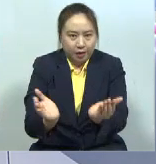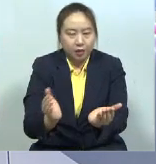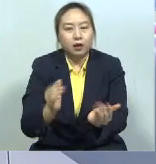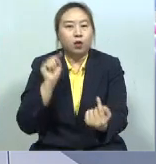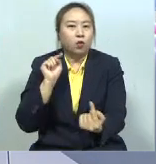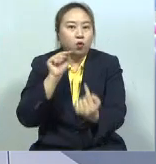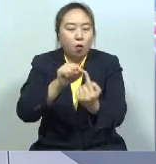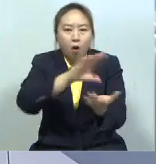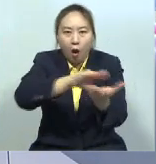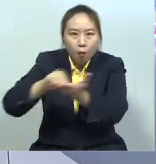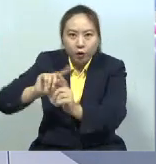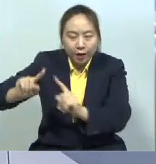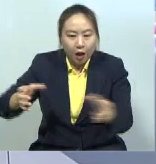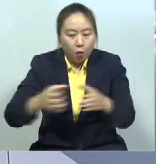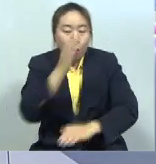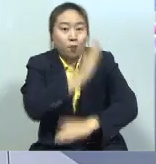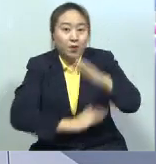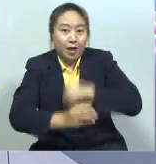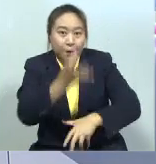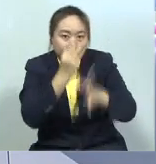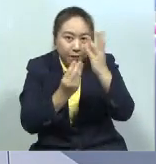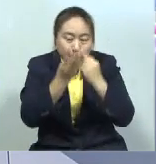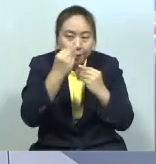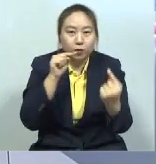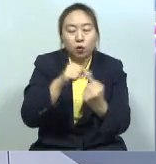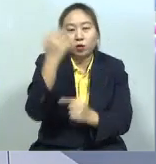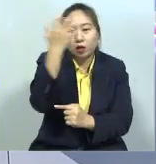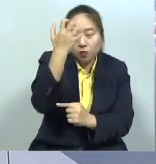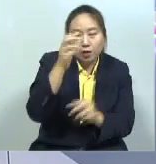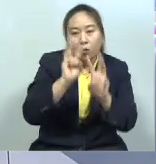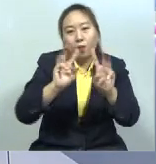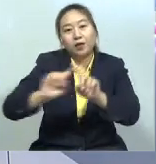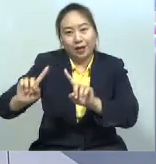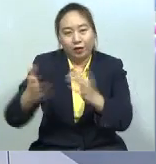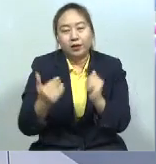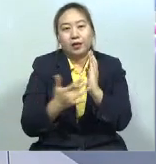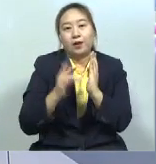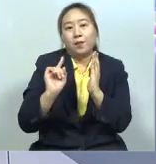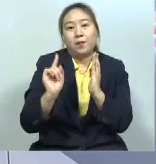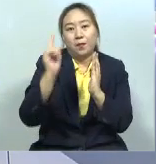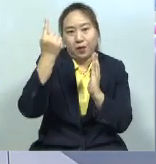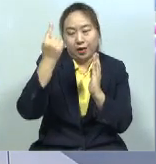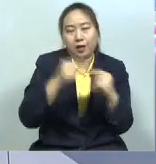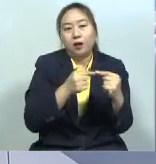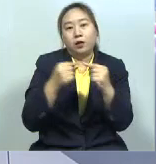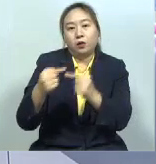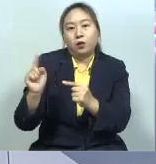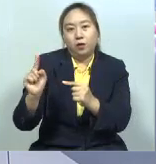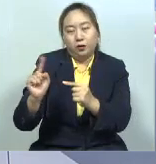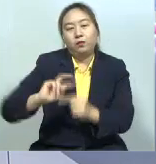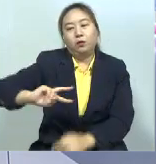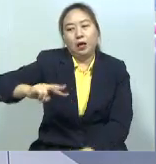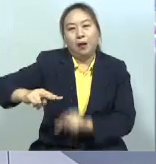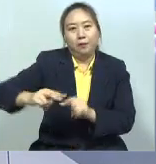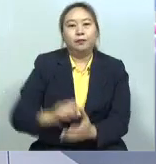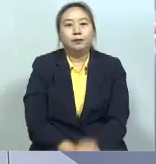ริมการเข้าถึงข้อมูลข่าวสารของกลุ่มคนพิการผ่านสื่อดิจิทัลซึ่งเทคโนโลยีใหม่ที่จะไปต่อยอดจากการใช้ล่าม